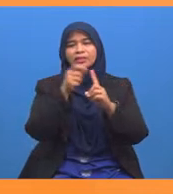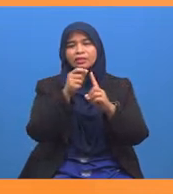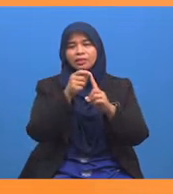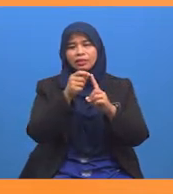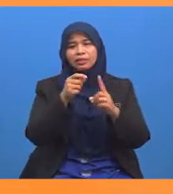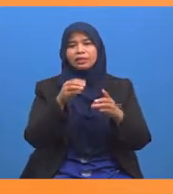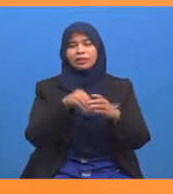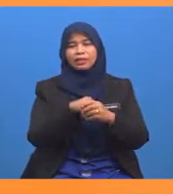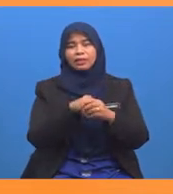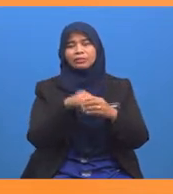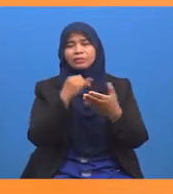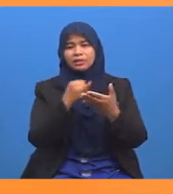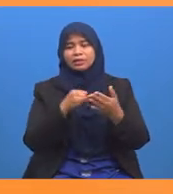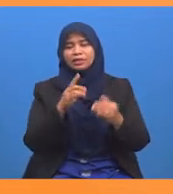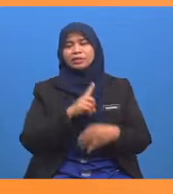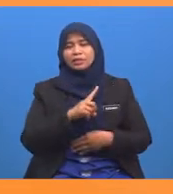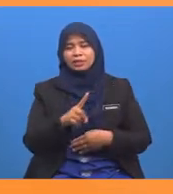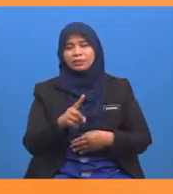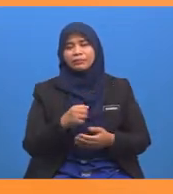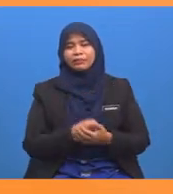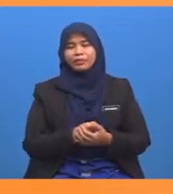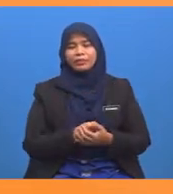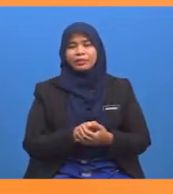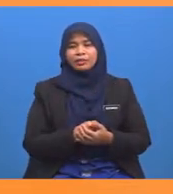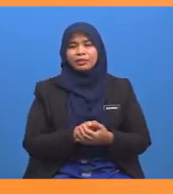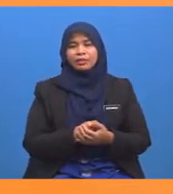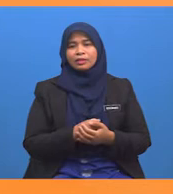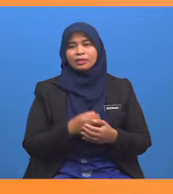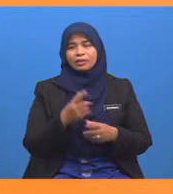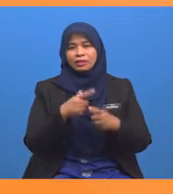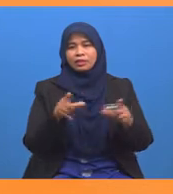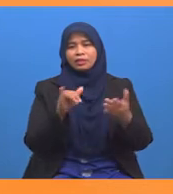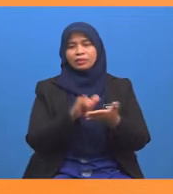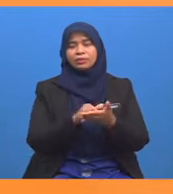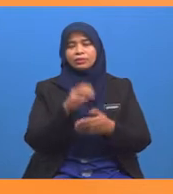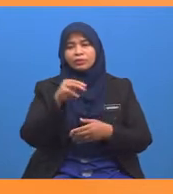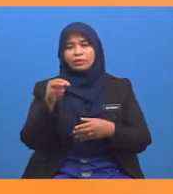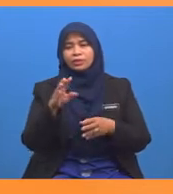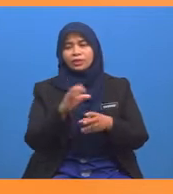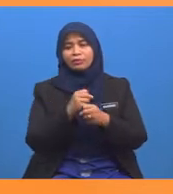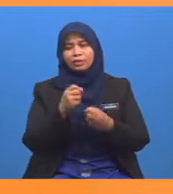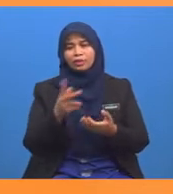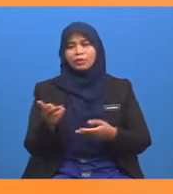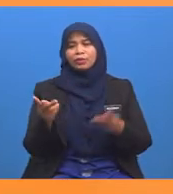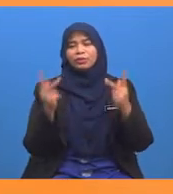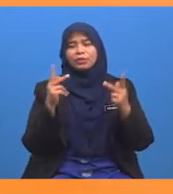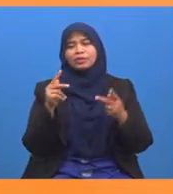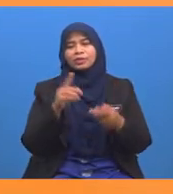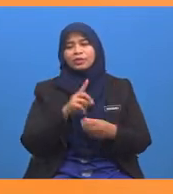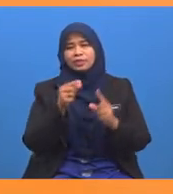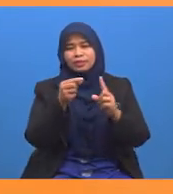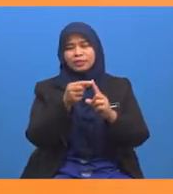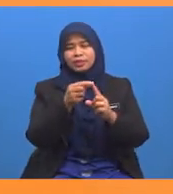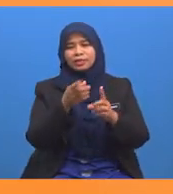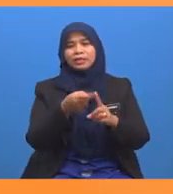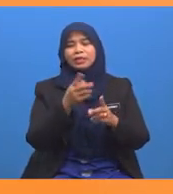istilah-istilah dalam kesenian Islam. Selain itu, murid-murid turut menguasai istilah daripada perkataan